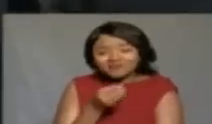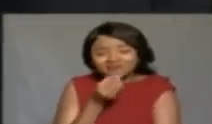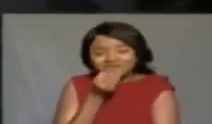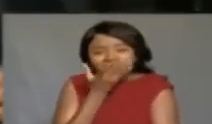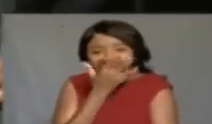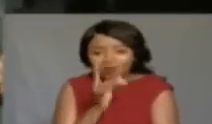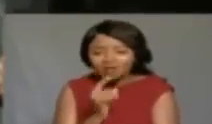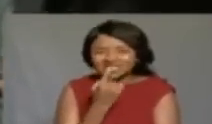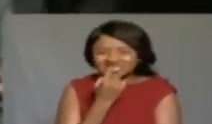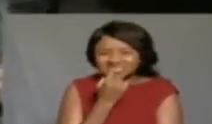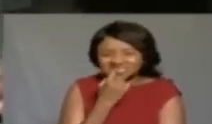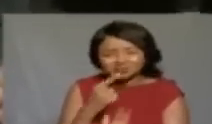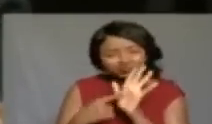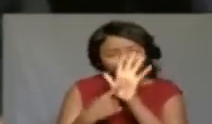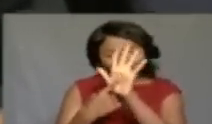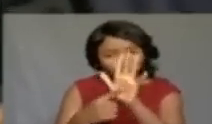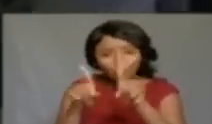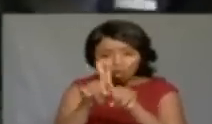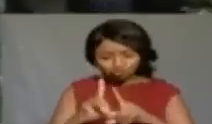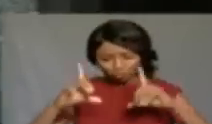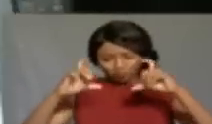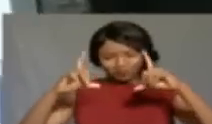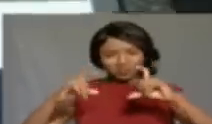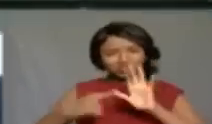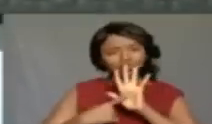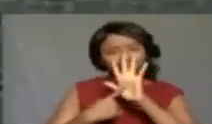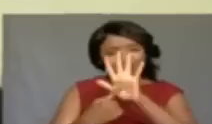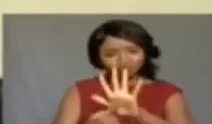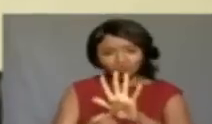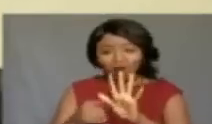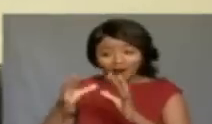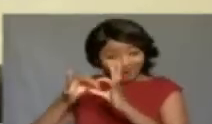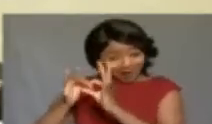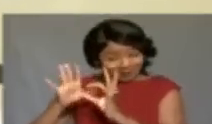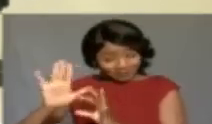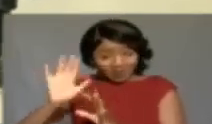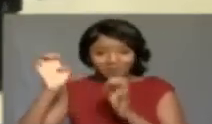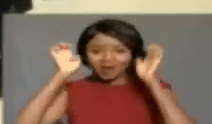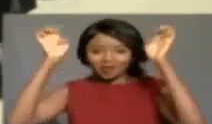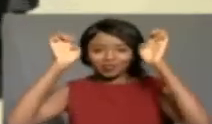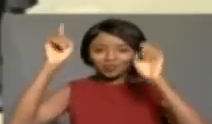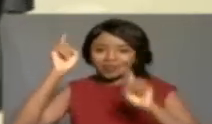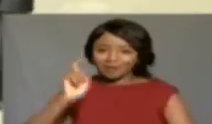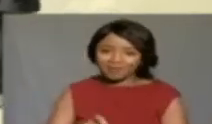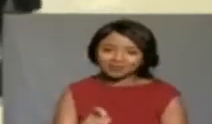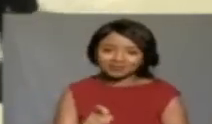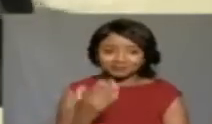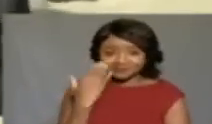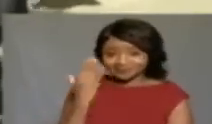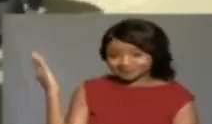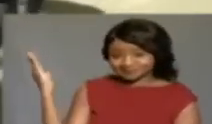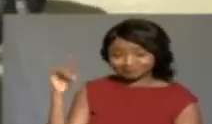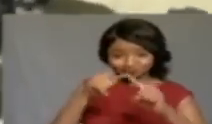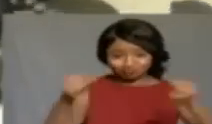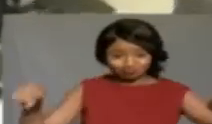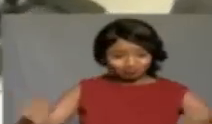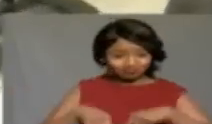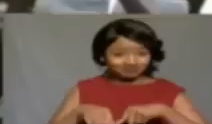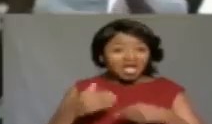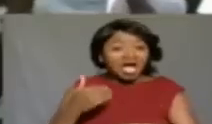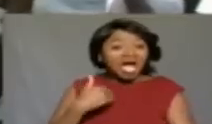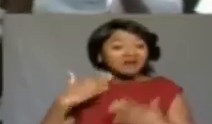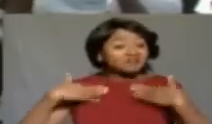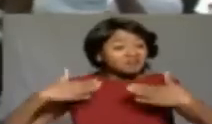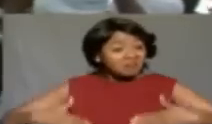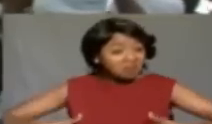za walioangamia kama ishara ya heshima kulingana na tamaduni za Uhabeshi. Masanduku haya yakiwa bila maiti kutokana na kwamba